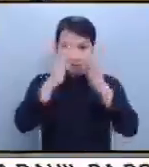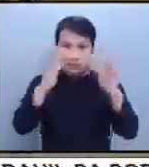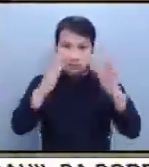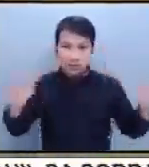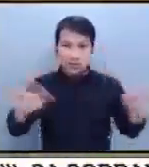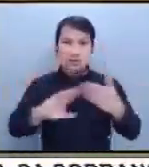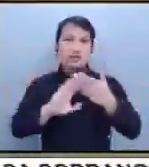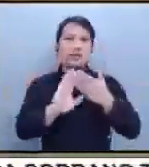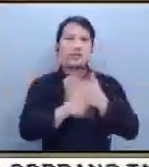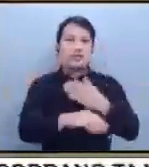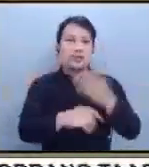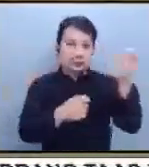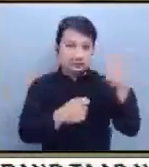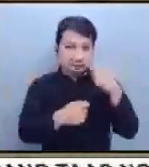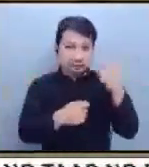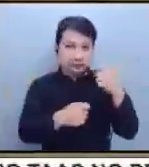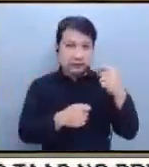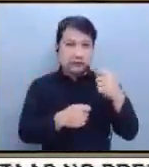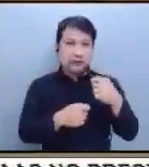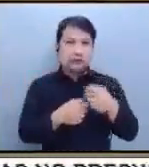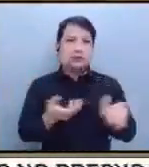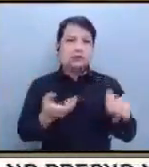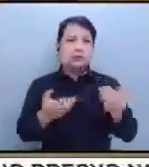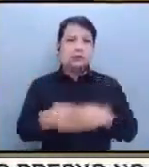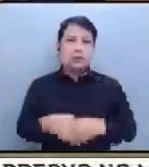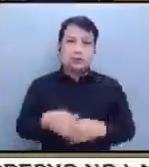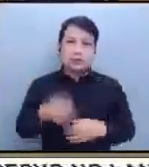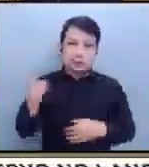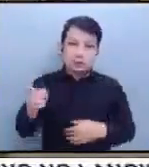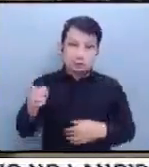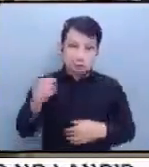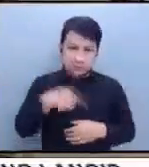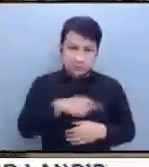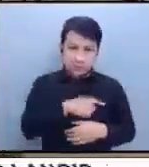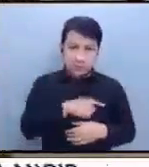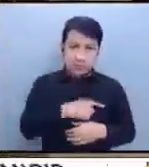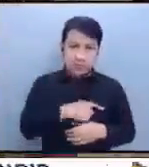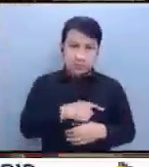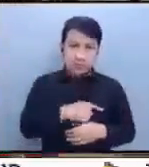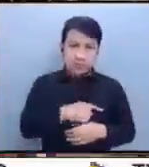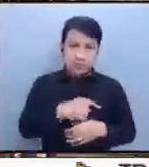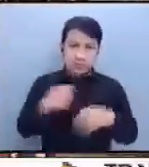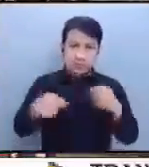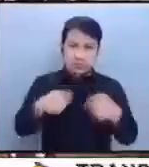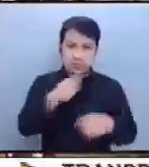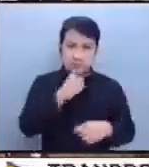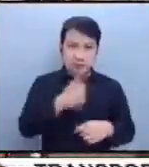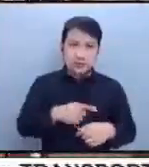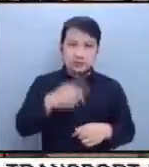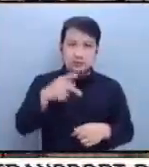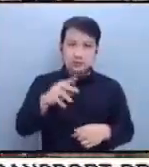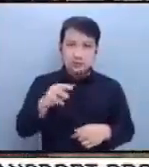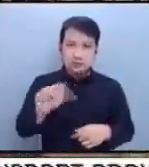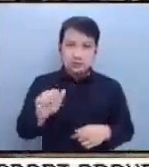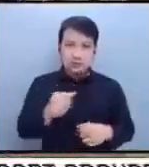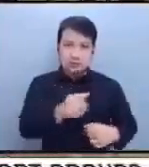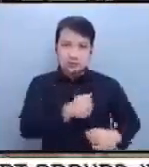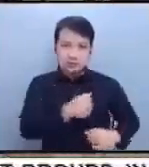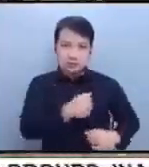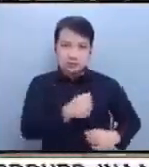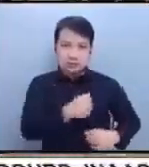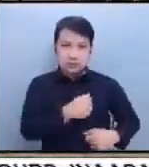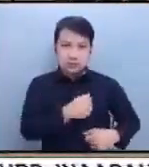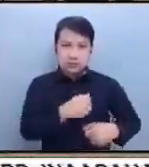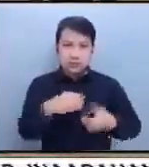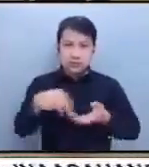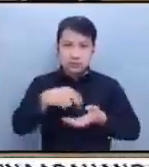ibabalik. Ipinagmalaki naman ni Baguio City Mayor Benjamin Magalung ang silent drill ng Philippine Military Academy na taunang tinatanghal